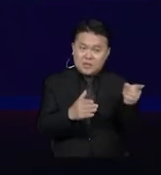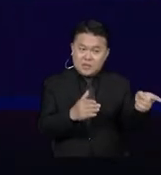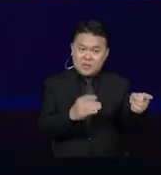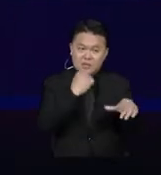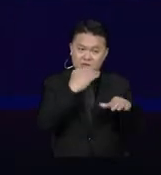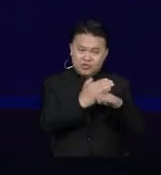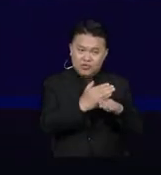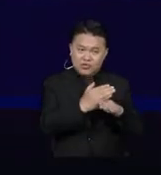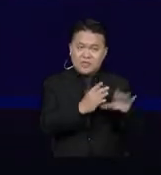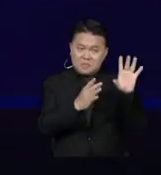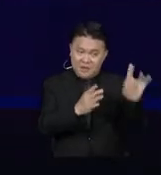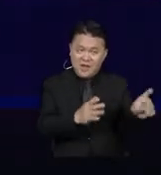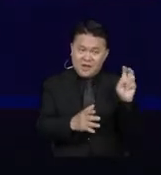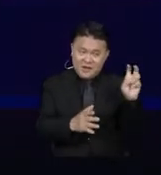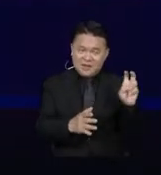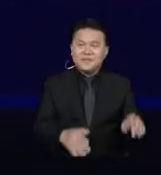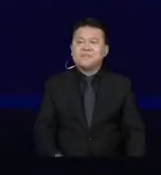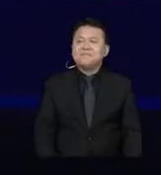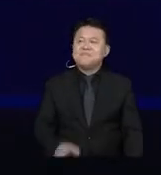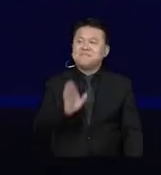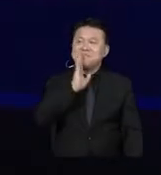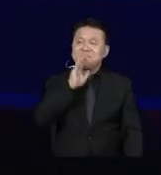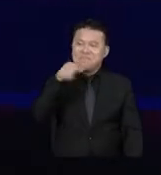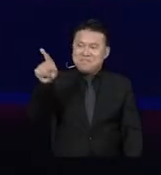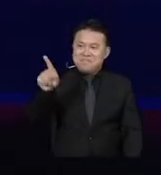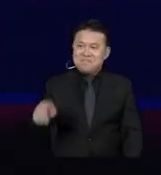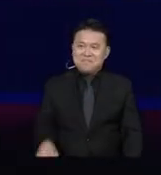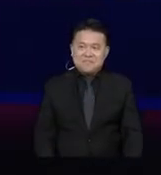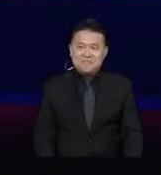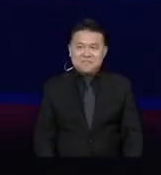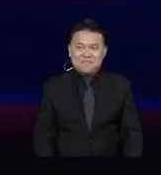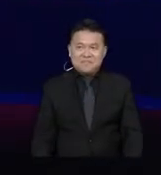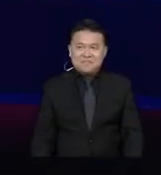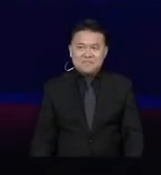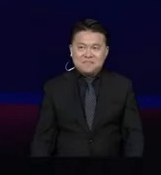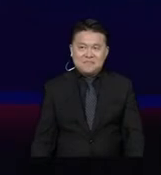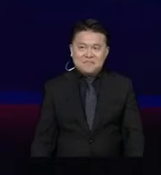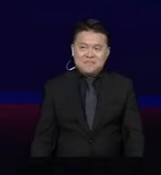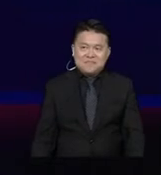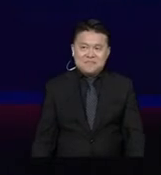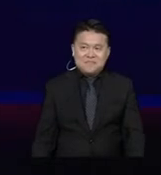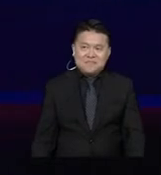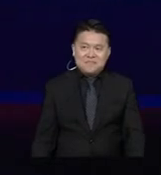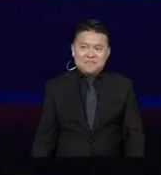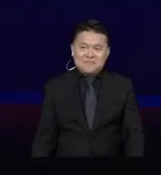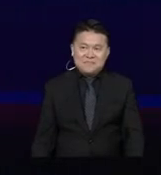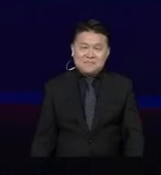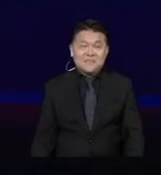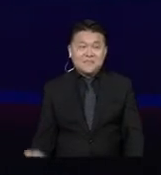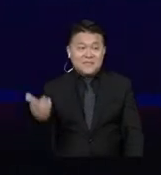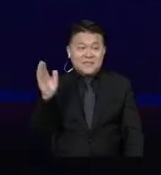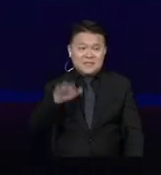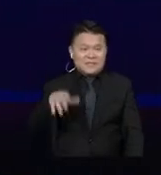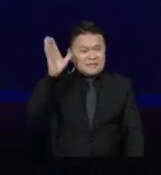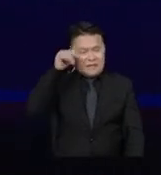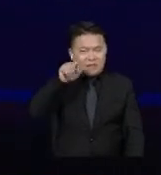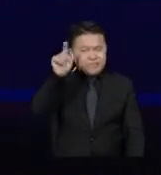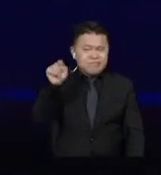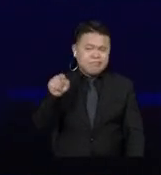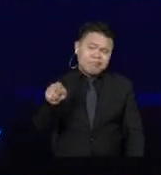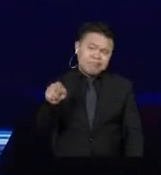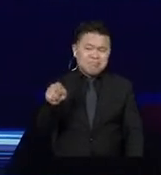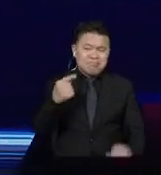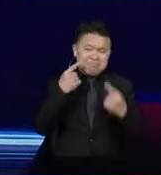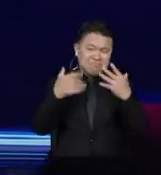있는지 찾아봐야겠네요. 네. 맞습니다. I'm not sure about dog. 네. 네.